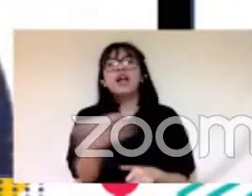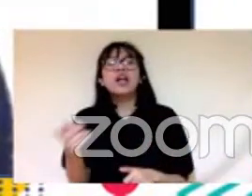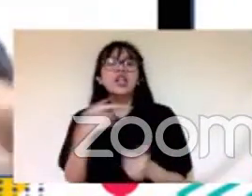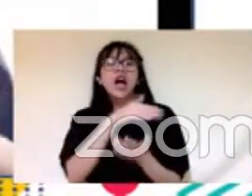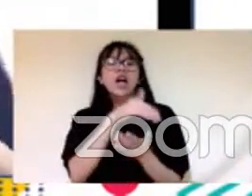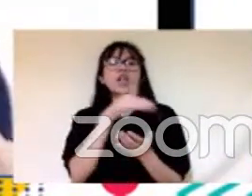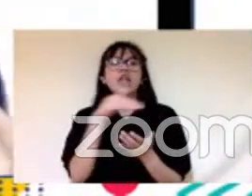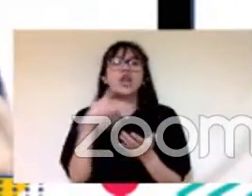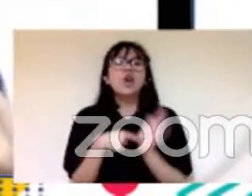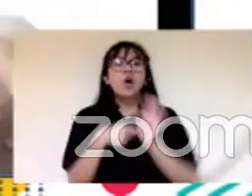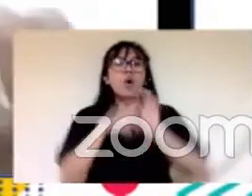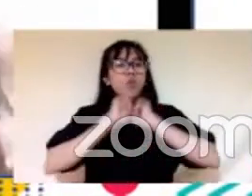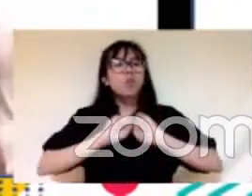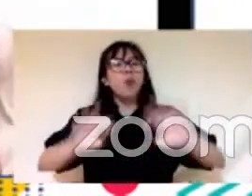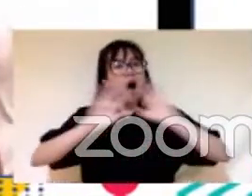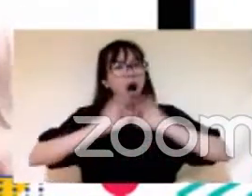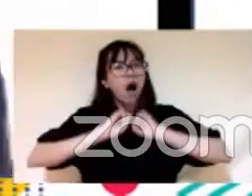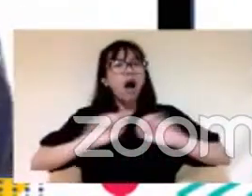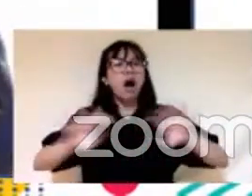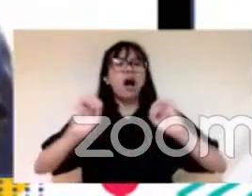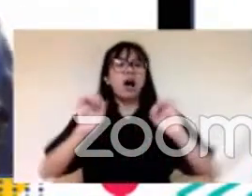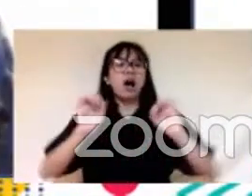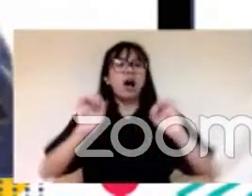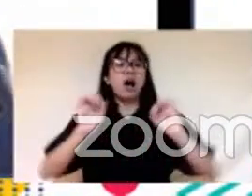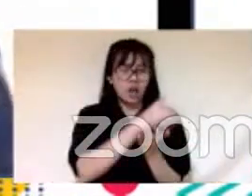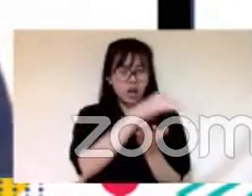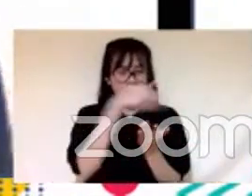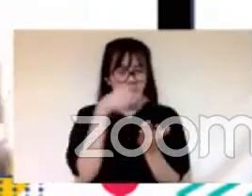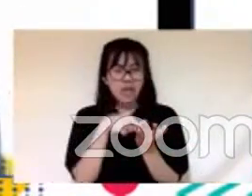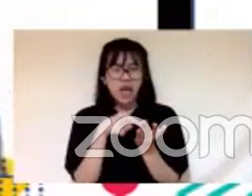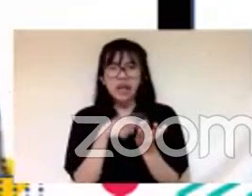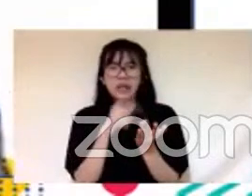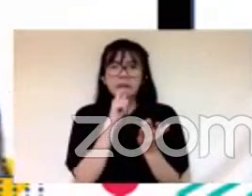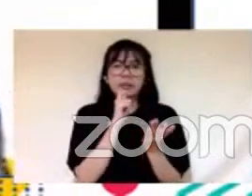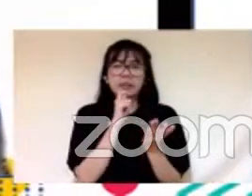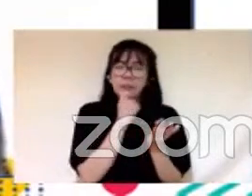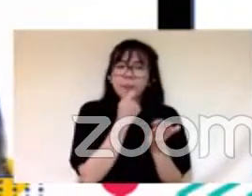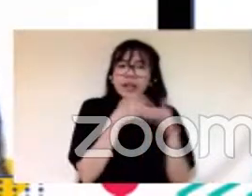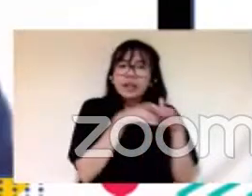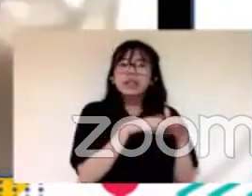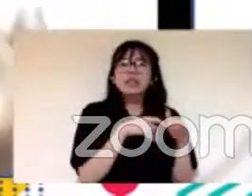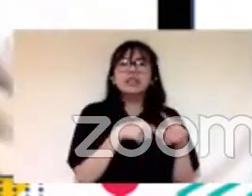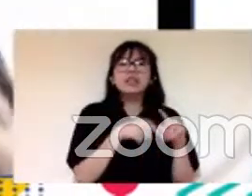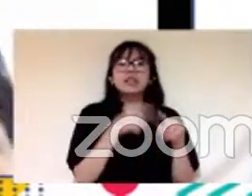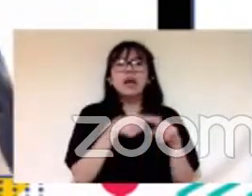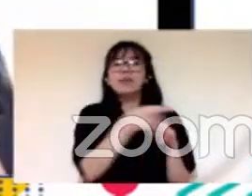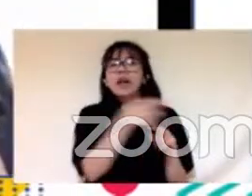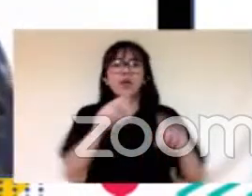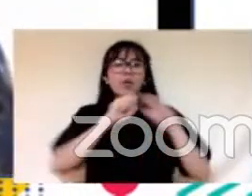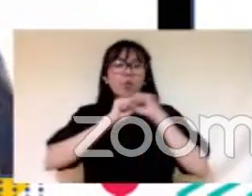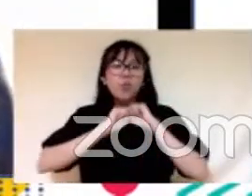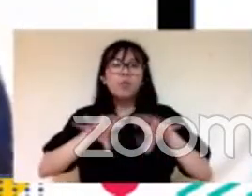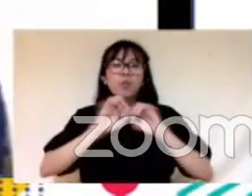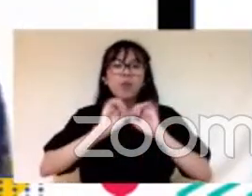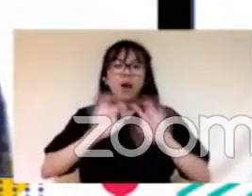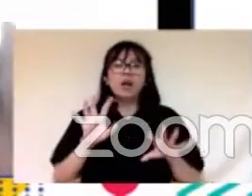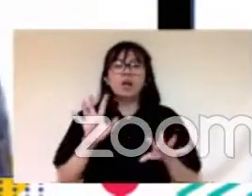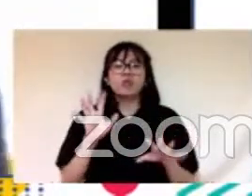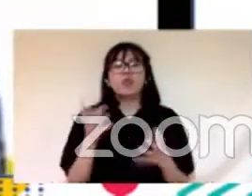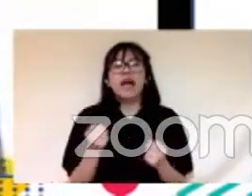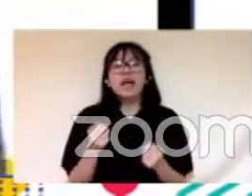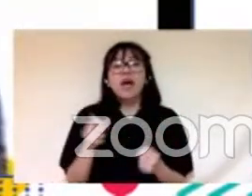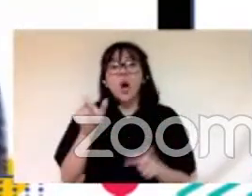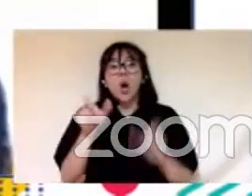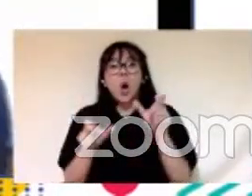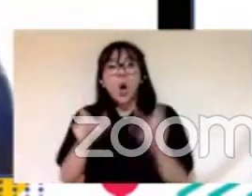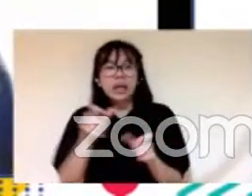semestinya tidak perlu kita share gitu ya, sehingga tidak mengundang si tamu tidak diundang tersebut untuk melakukan